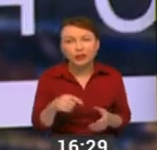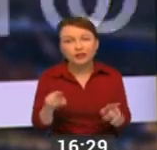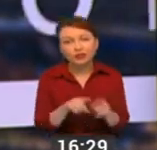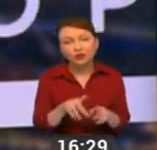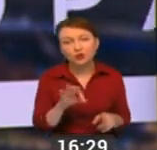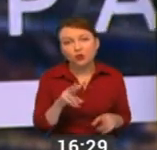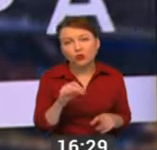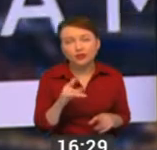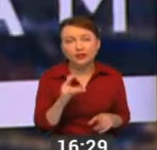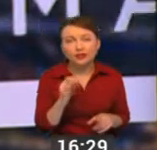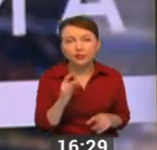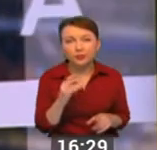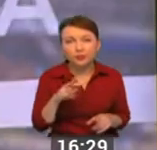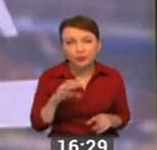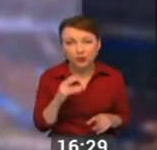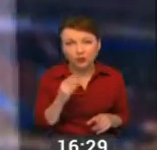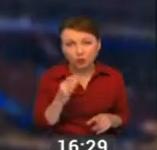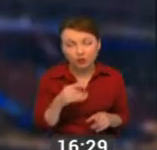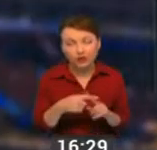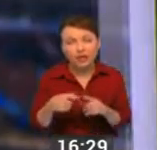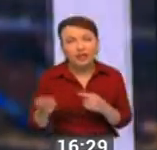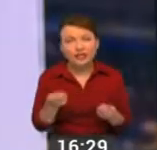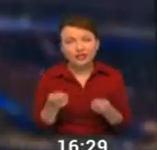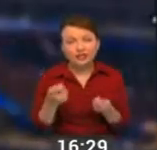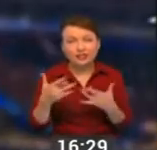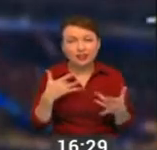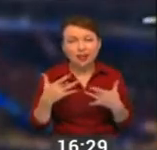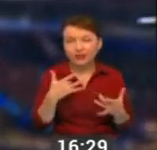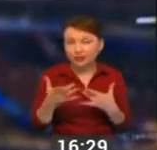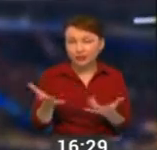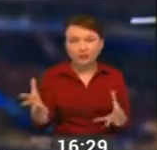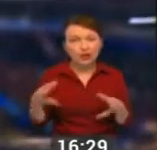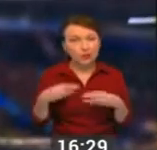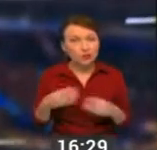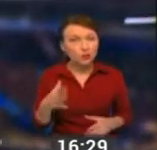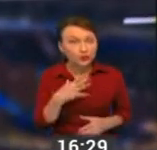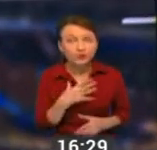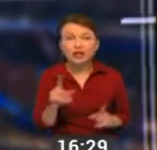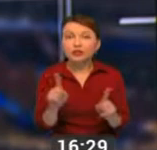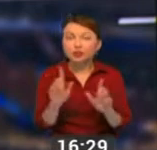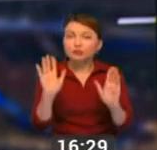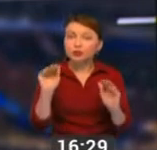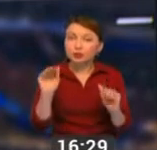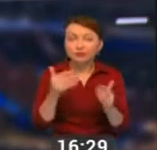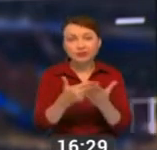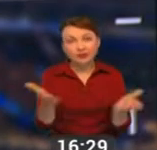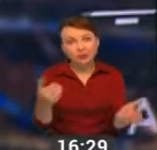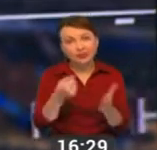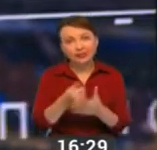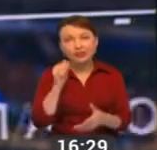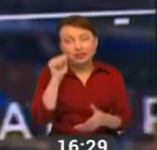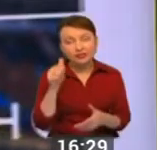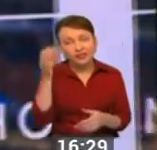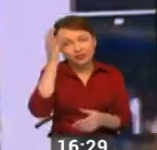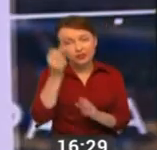Олена Міркулова, керівник театру «Нікель», сьогодні була разом з нами. Що ж, ми прощаємось з вами вже до завтра. Рівно